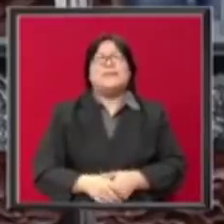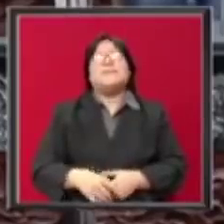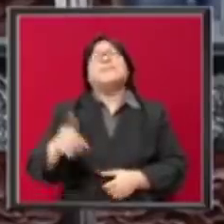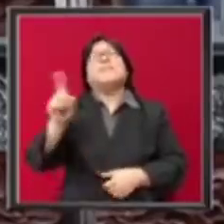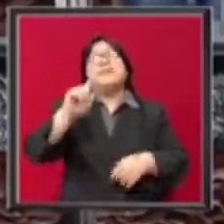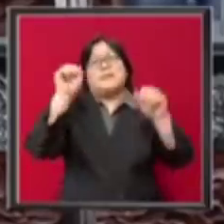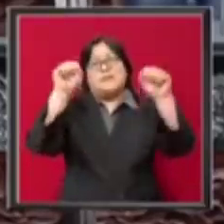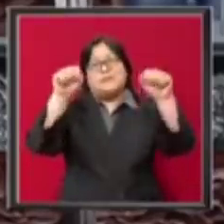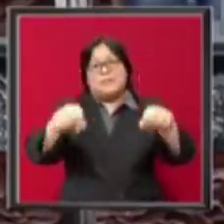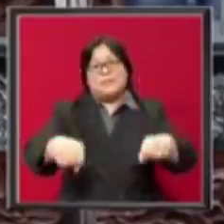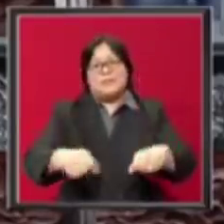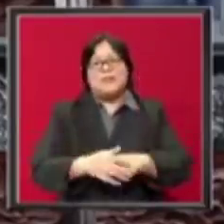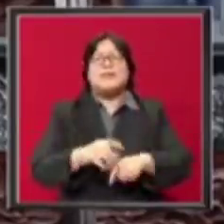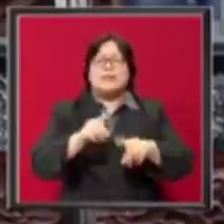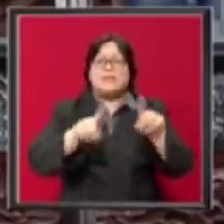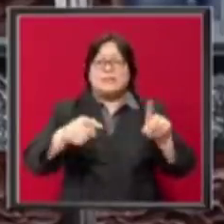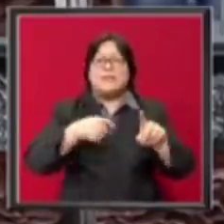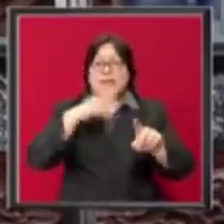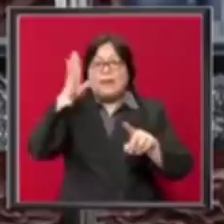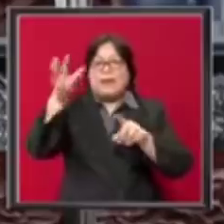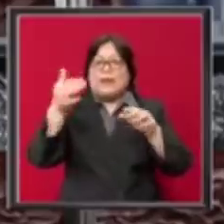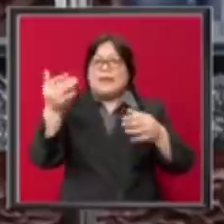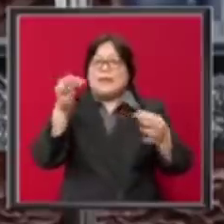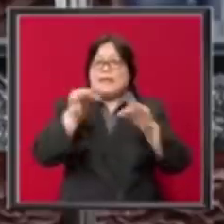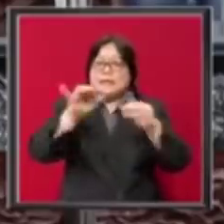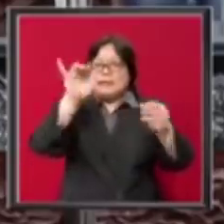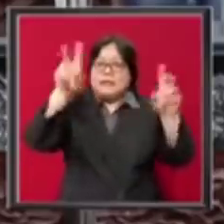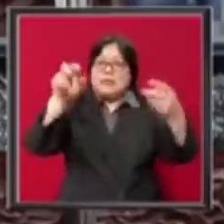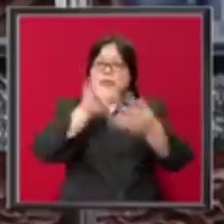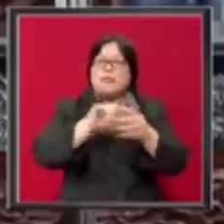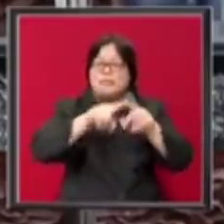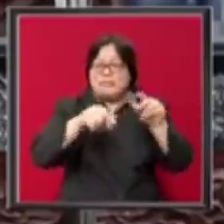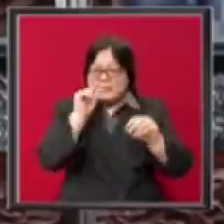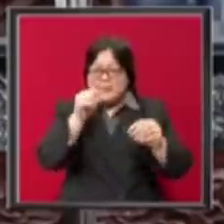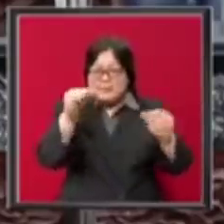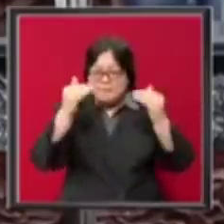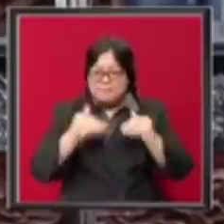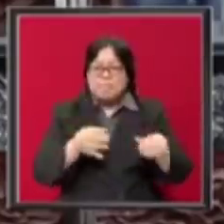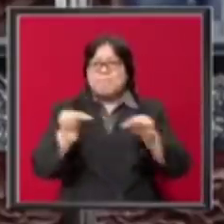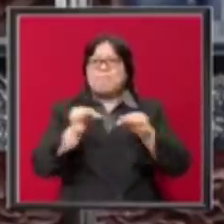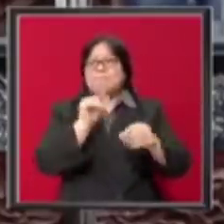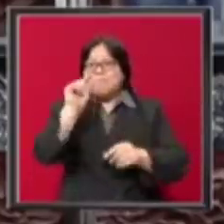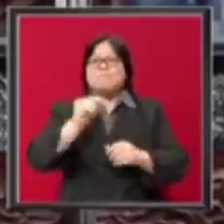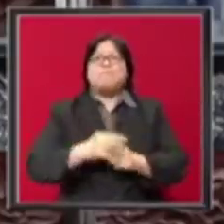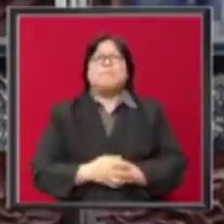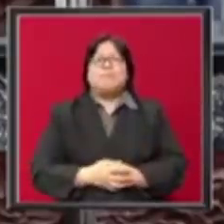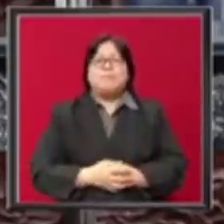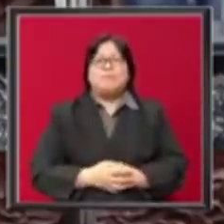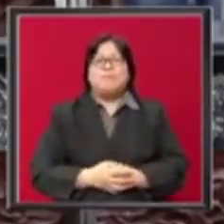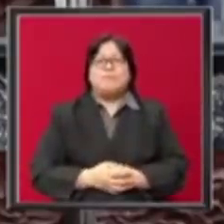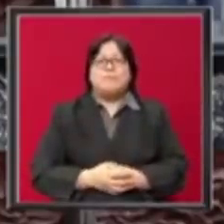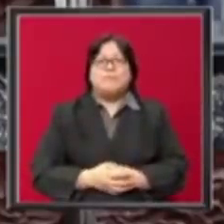Mana boleh, ya? Tapi saya akan sentuh bukan itu. Ini saya nak sentuh sedikit tentang